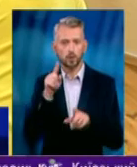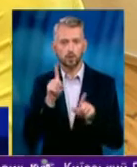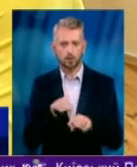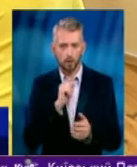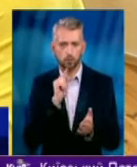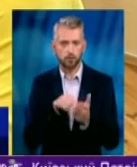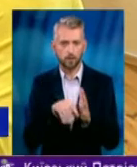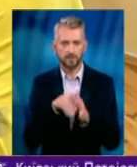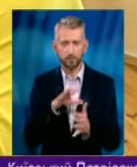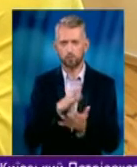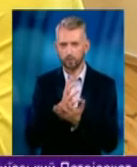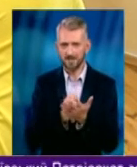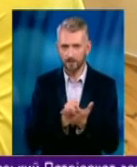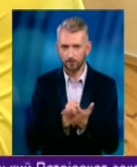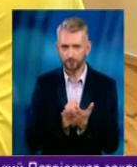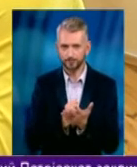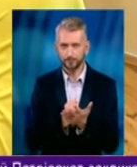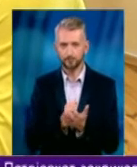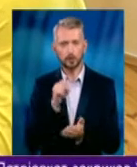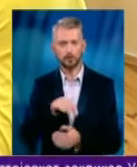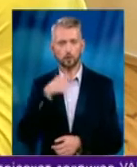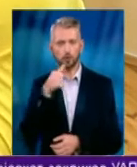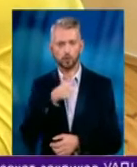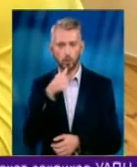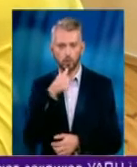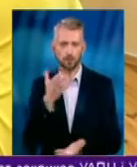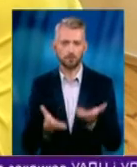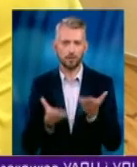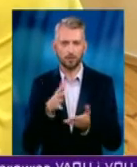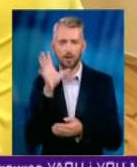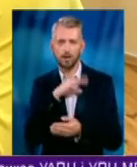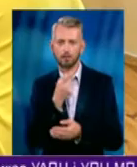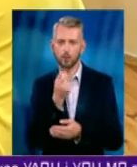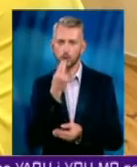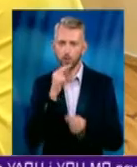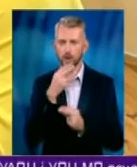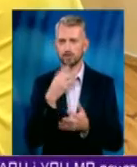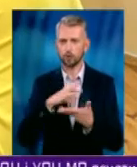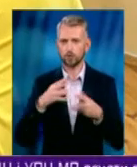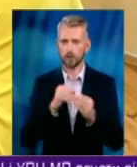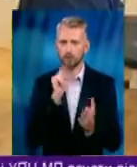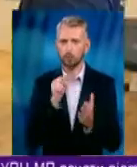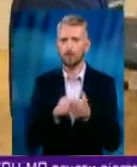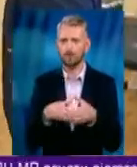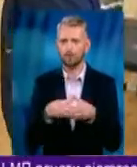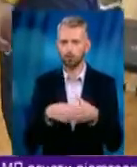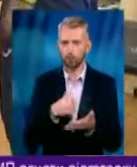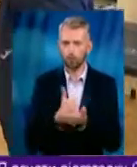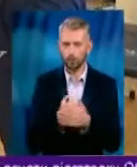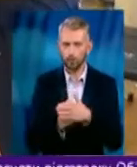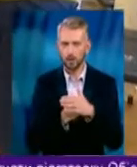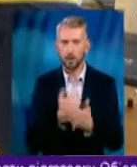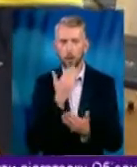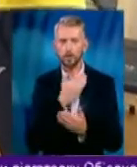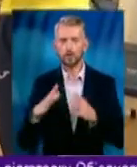збірну, але був в складі резерву. В цьому році, мабуть, зміг трохи покращити свої результати, вже попав в основу. На останніх